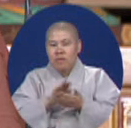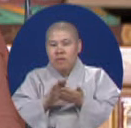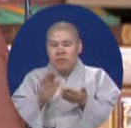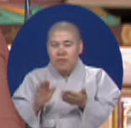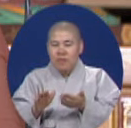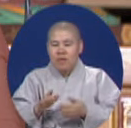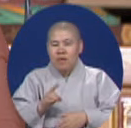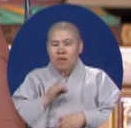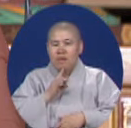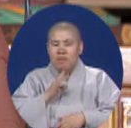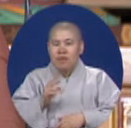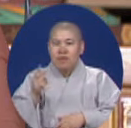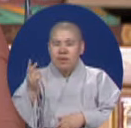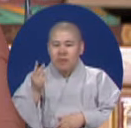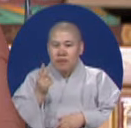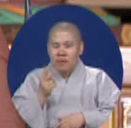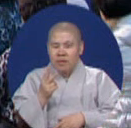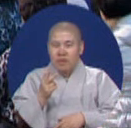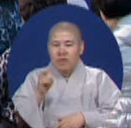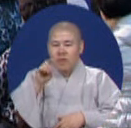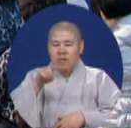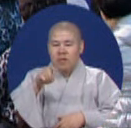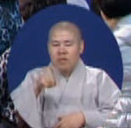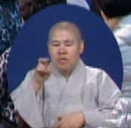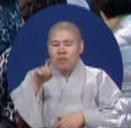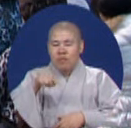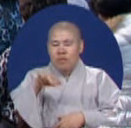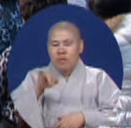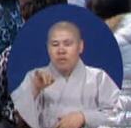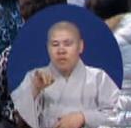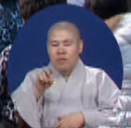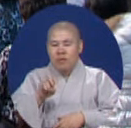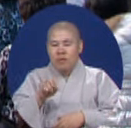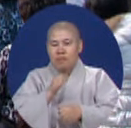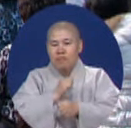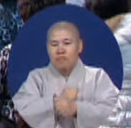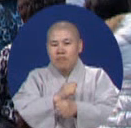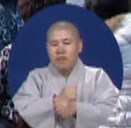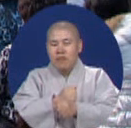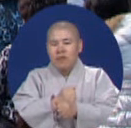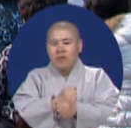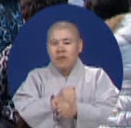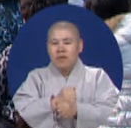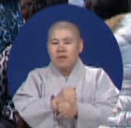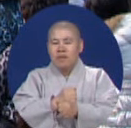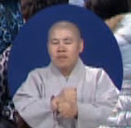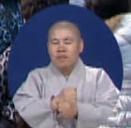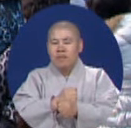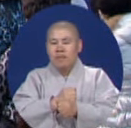수부무심이나 비록 다시 무심은 하나 선능가교 제법 실상이라.